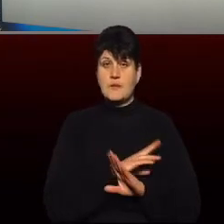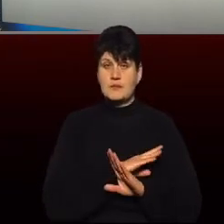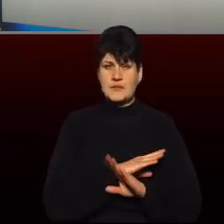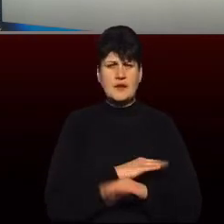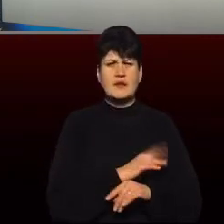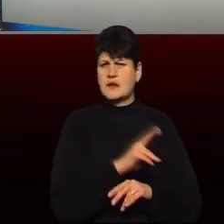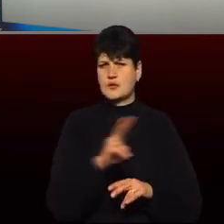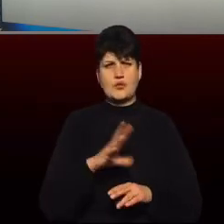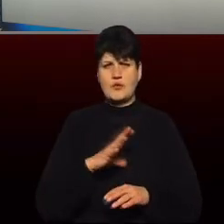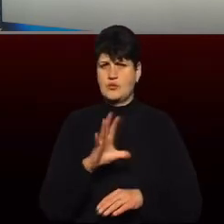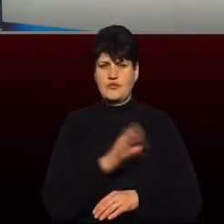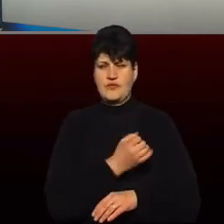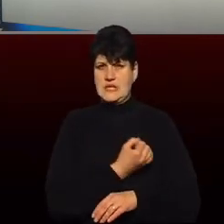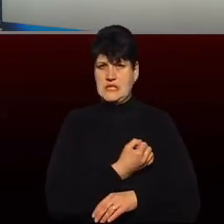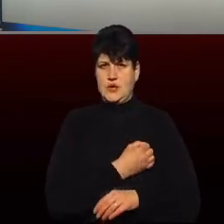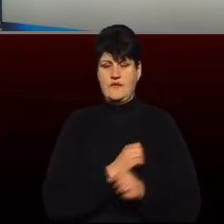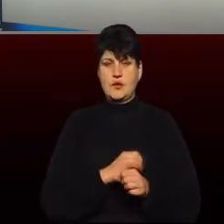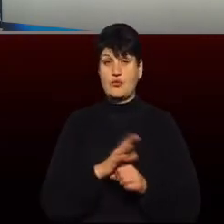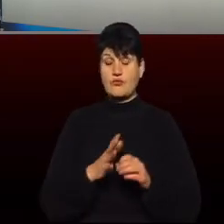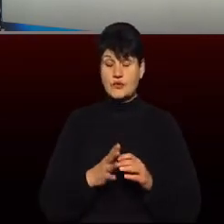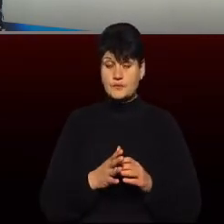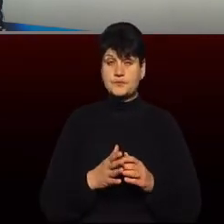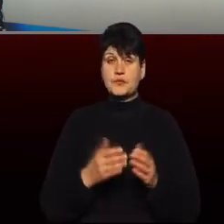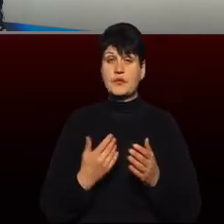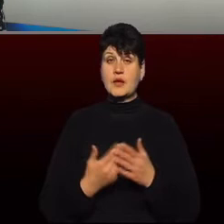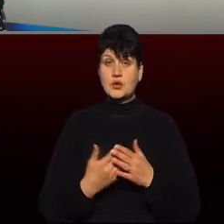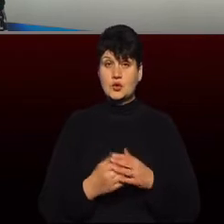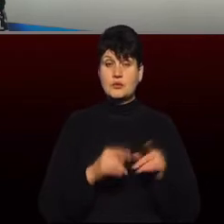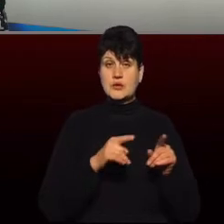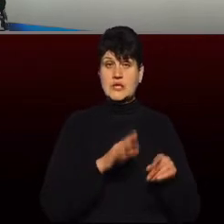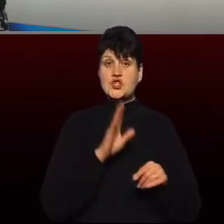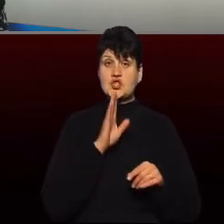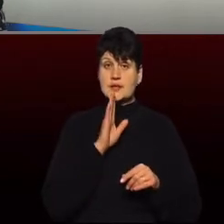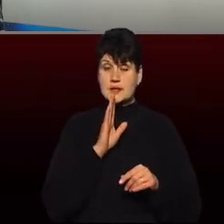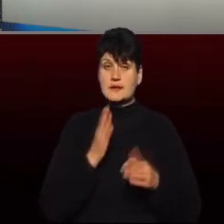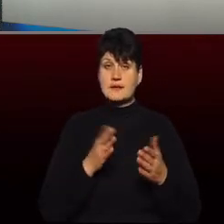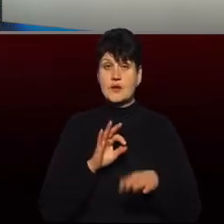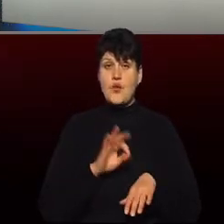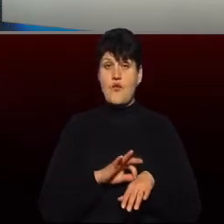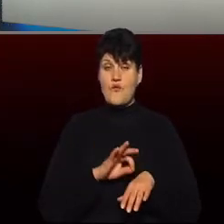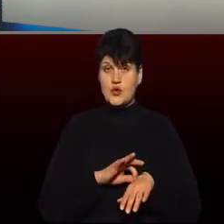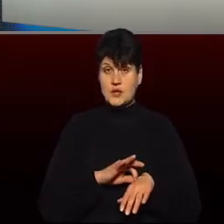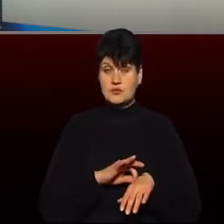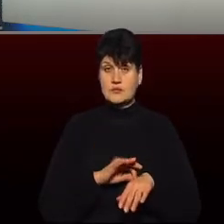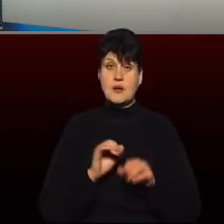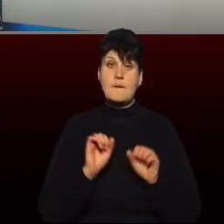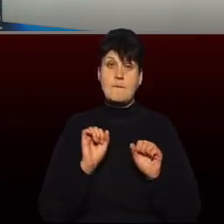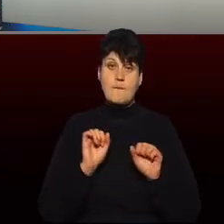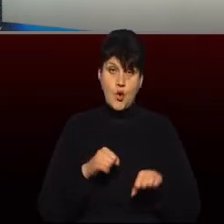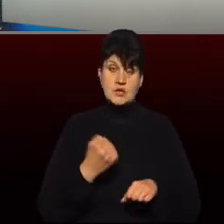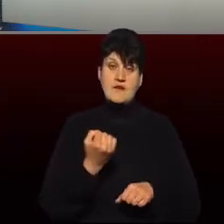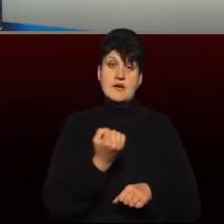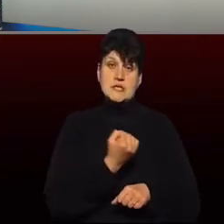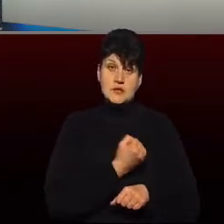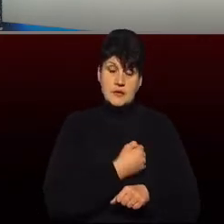вакцинована від ковіду. Тобто, ті жінки, які хворіють і можна провакцинуватись і захворіти, то вони